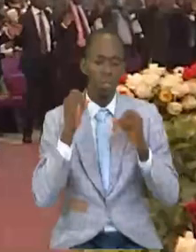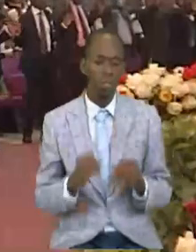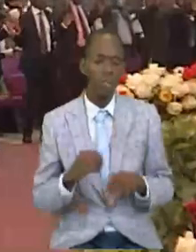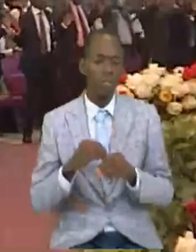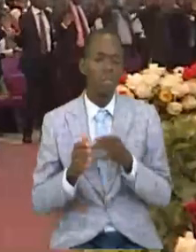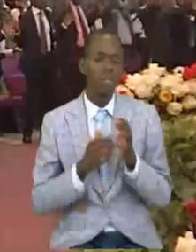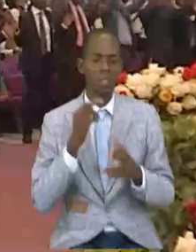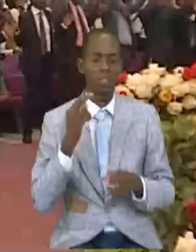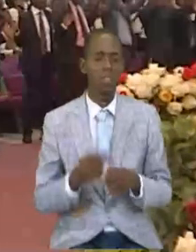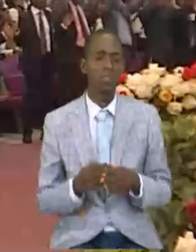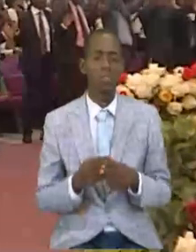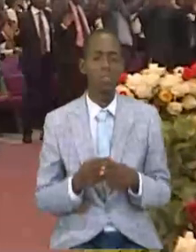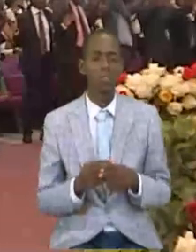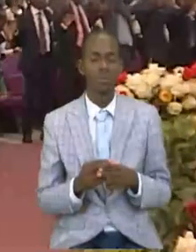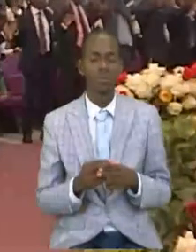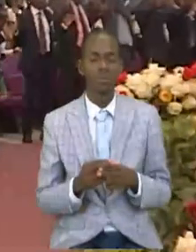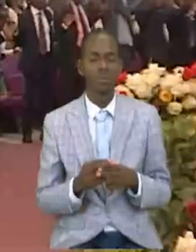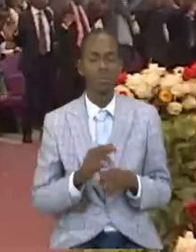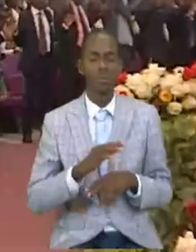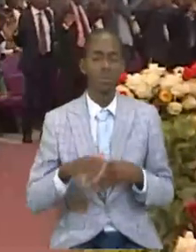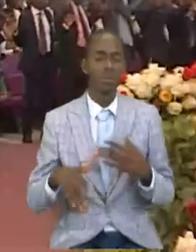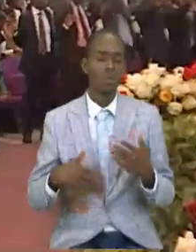force au nom de Jésus-Christ.